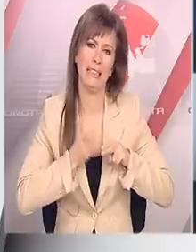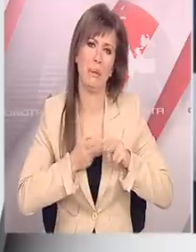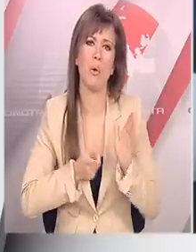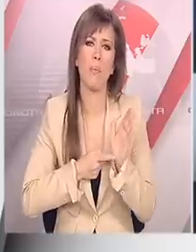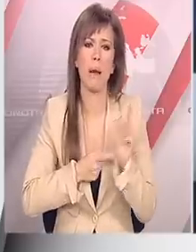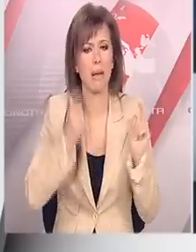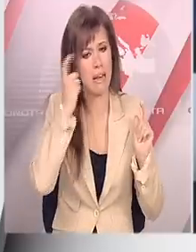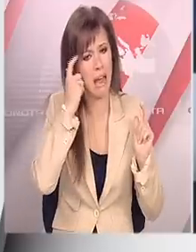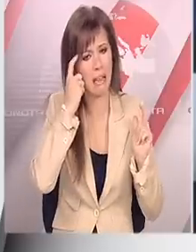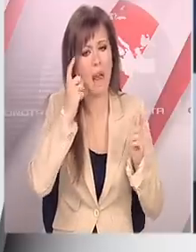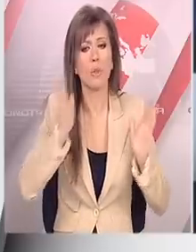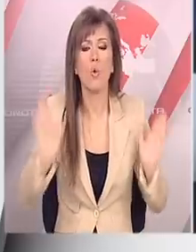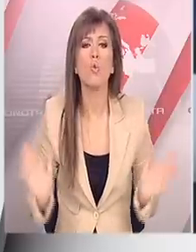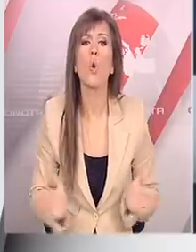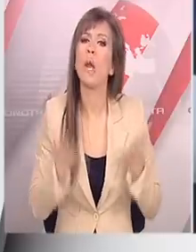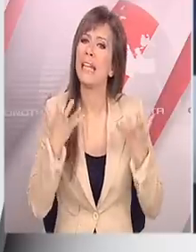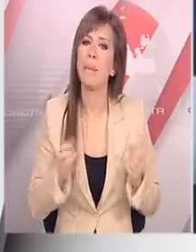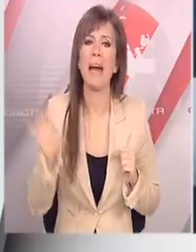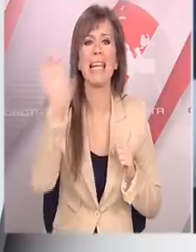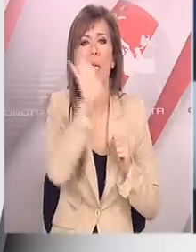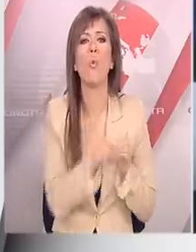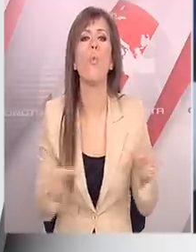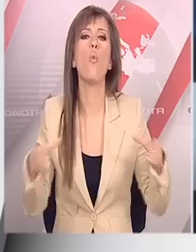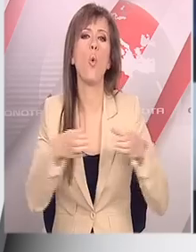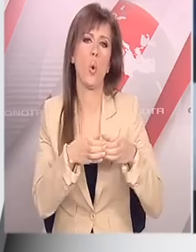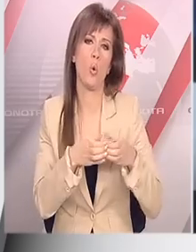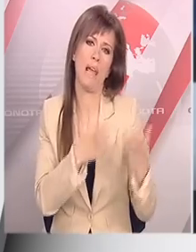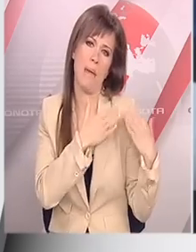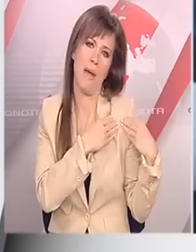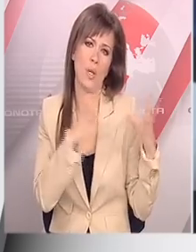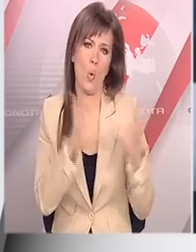is already exists and is called the Eurogroup.